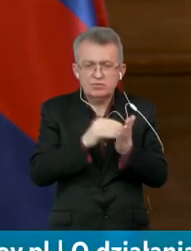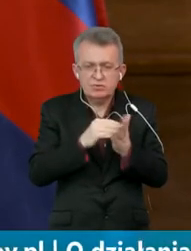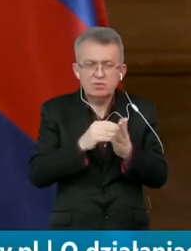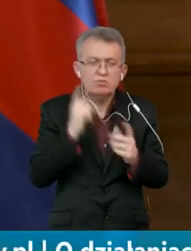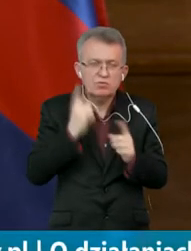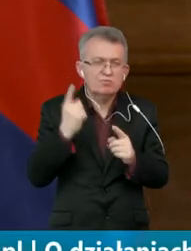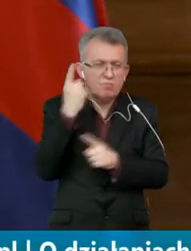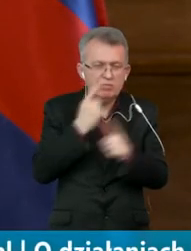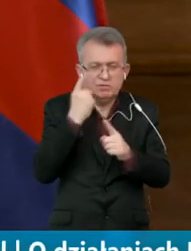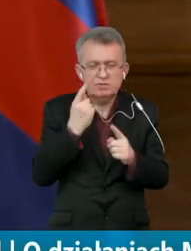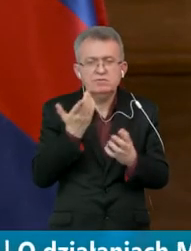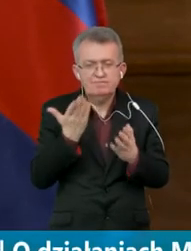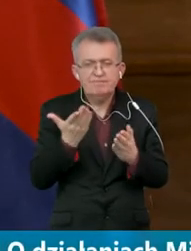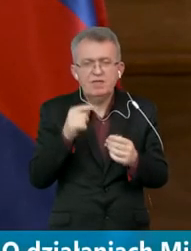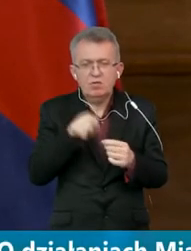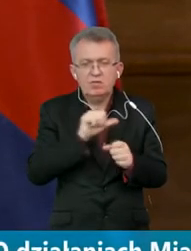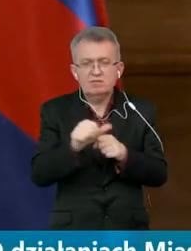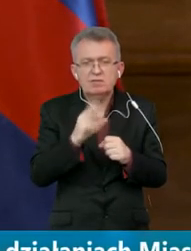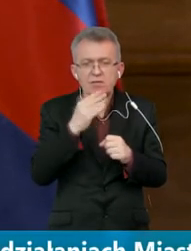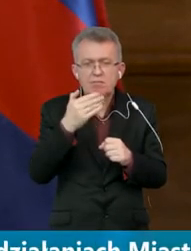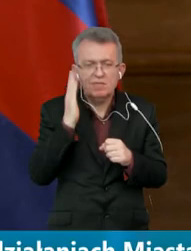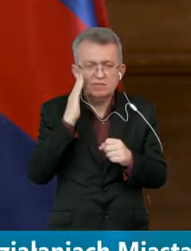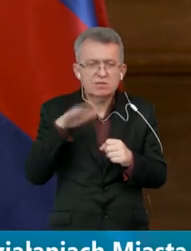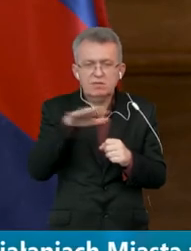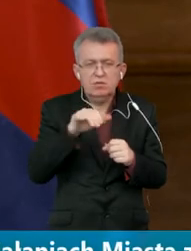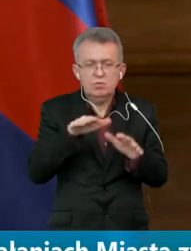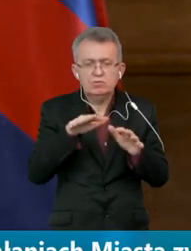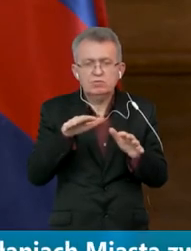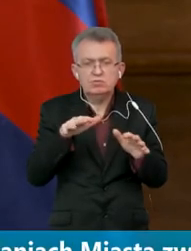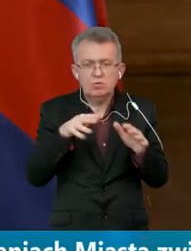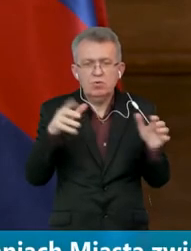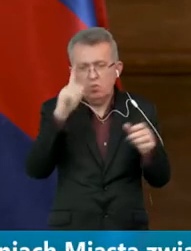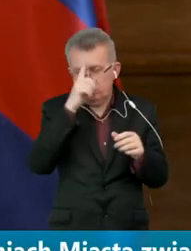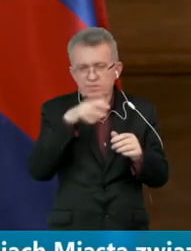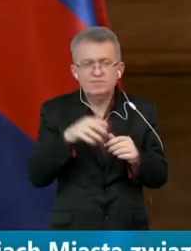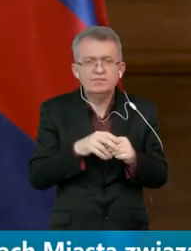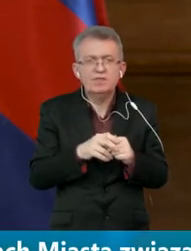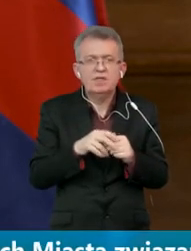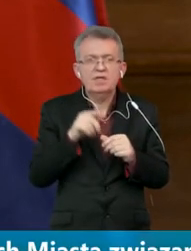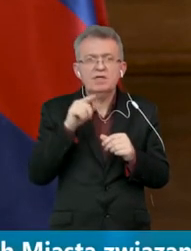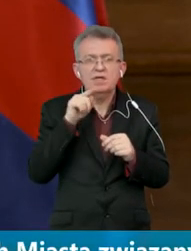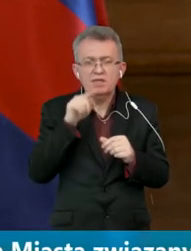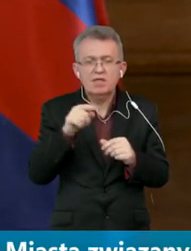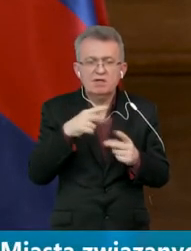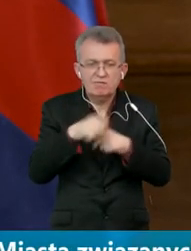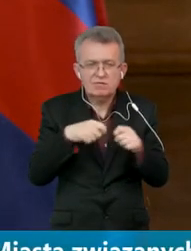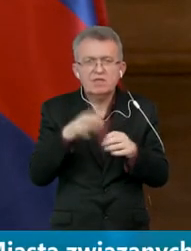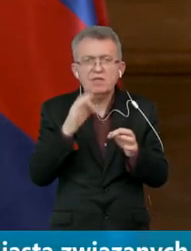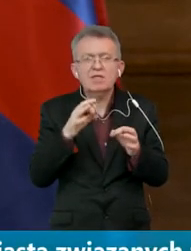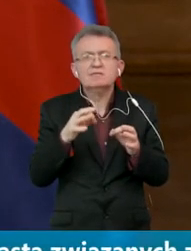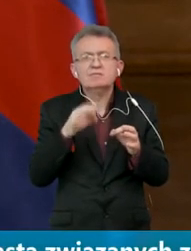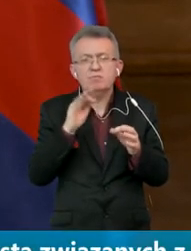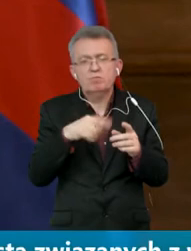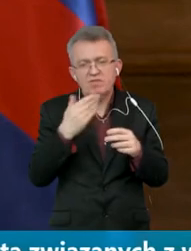musieli myśleć, bo rzeczywiście mieszka tam coraz więcej osób. Natomiast te rozwiązania teraz doraźne